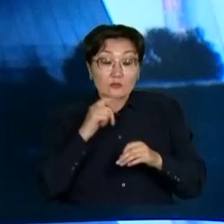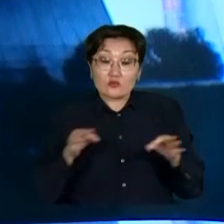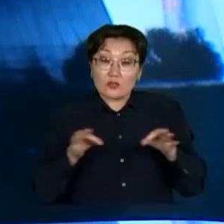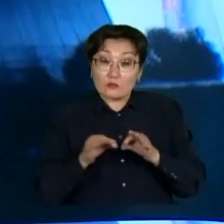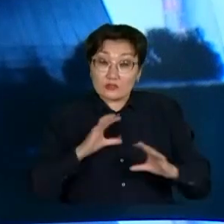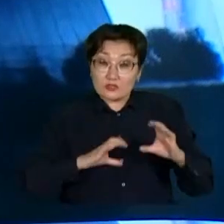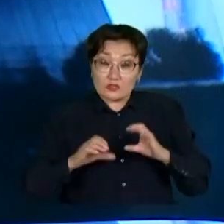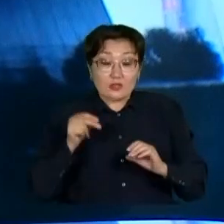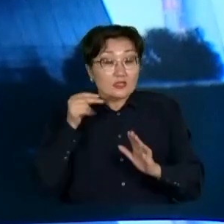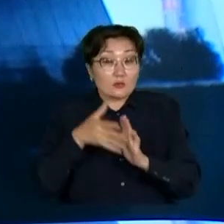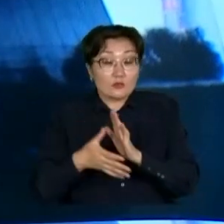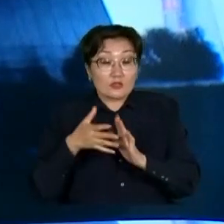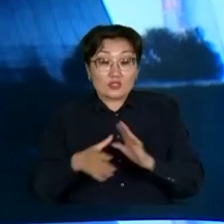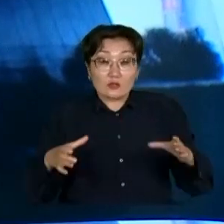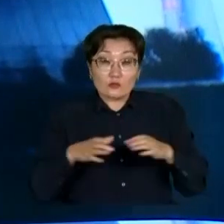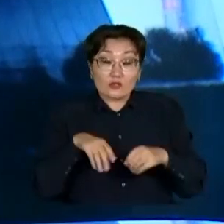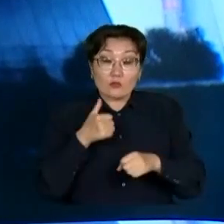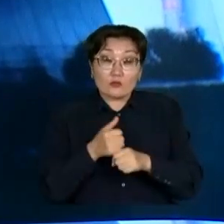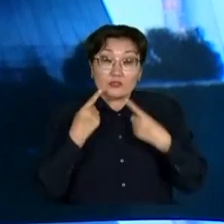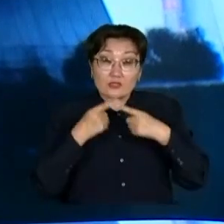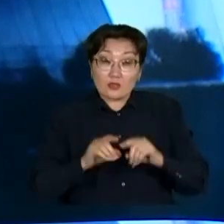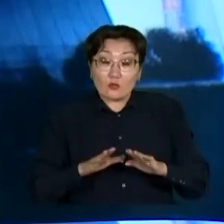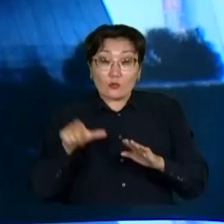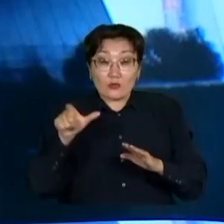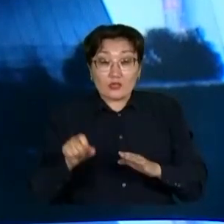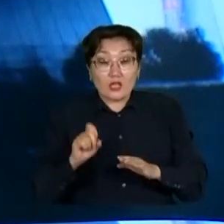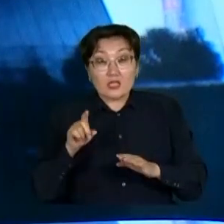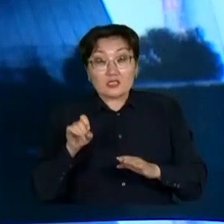физика институтының зерттеу реактор кешені бас инженерінің орынбасары Асхат Бекбаев болды.